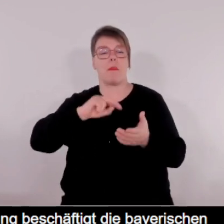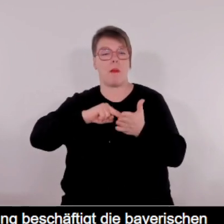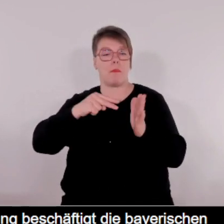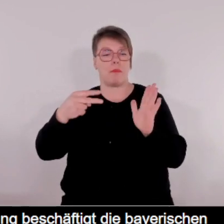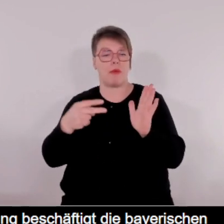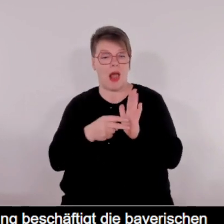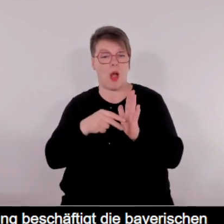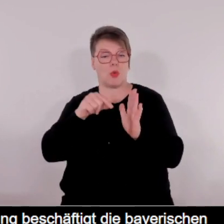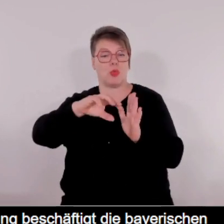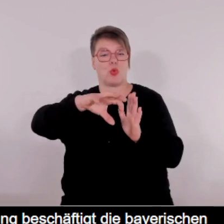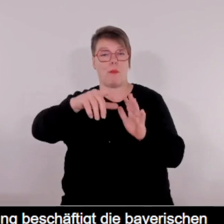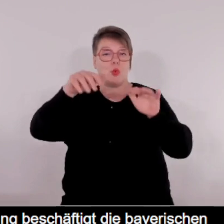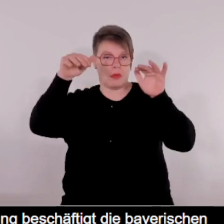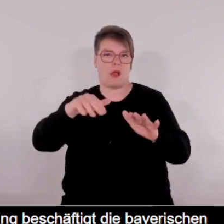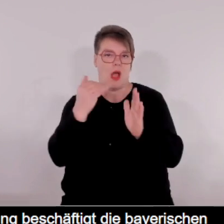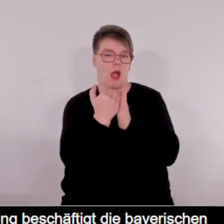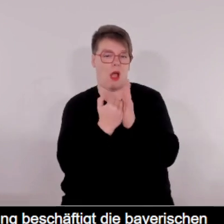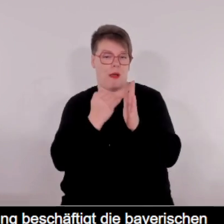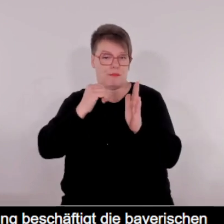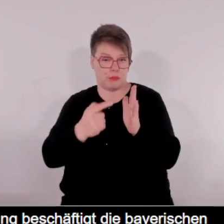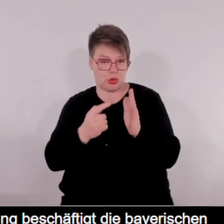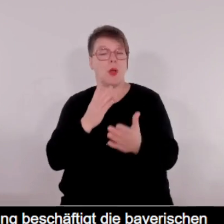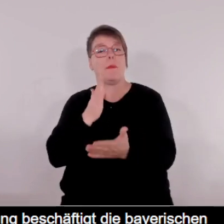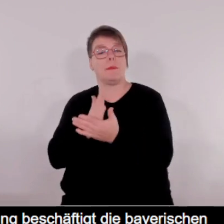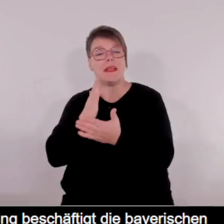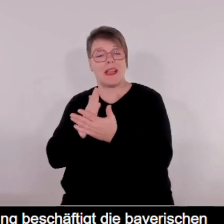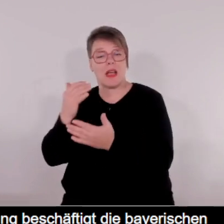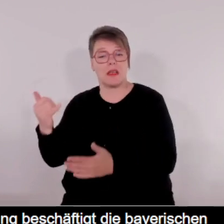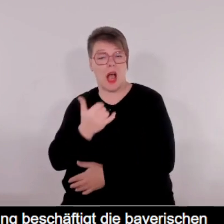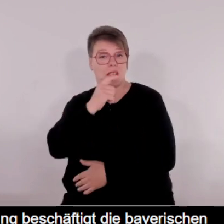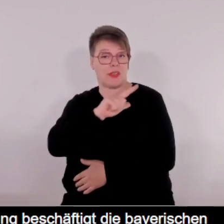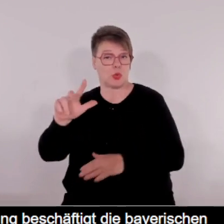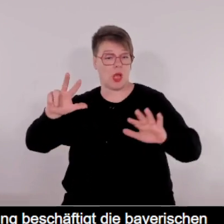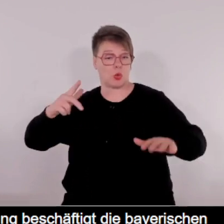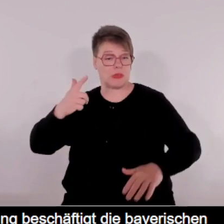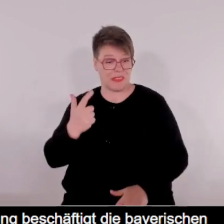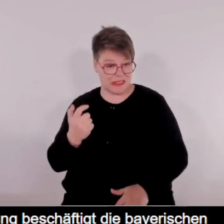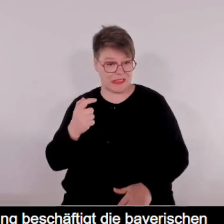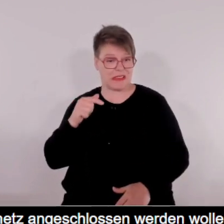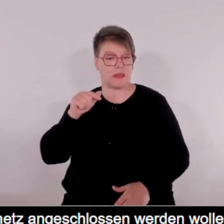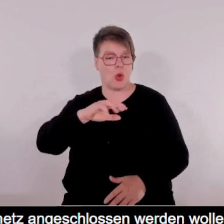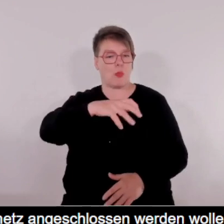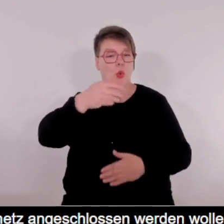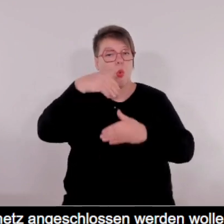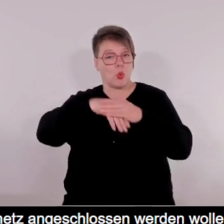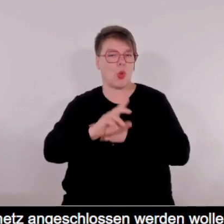Wärmeplanungen. Das heißt, die Kommunen müssen dann mit Fachstellen ihre